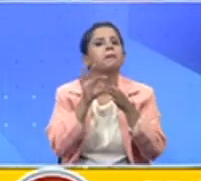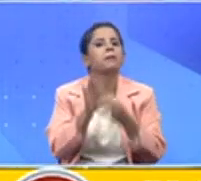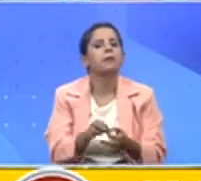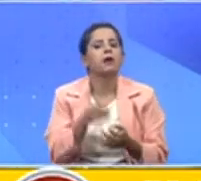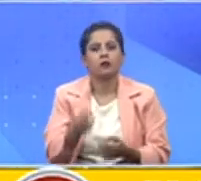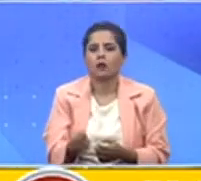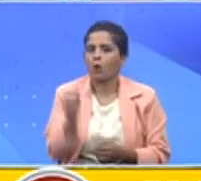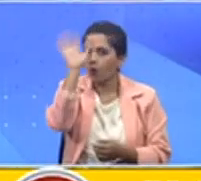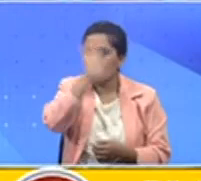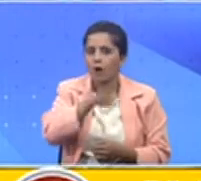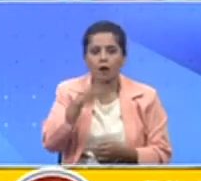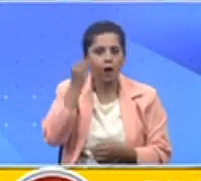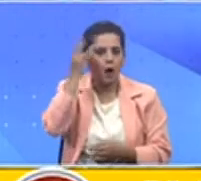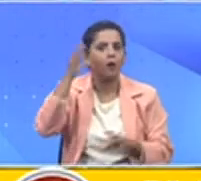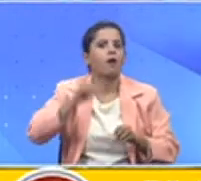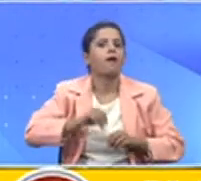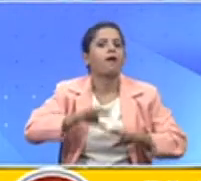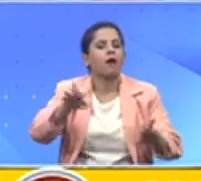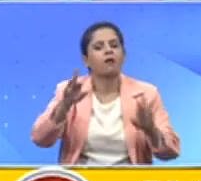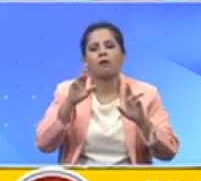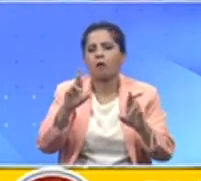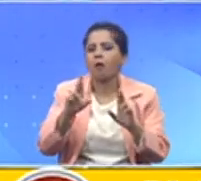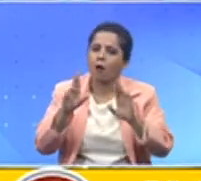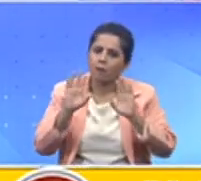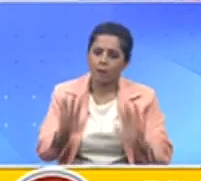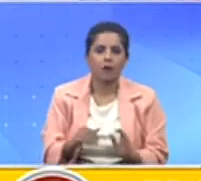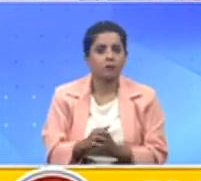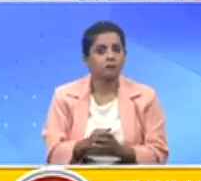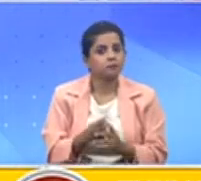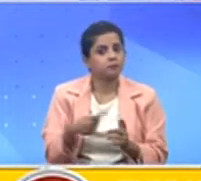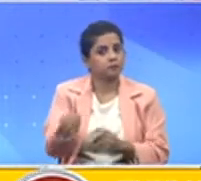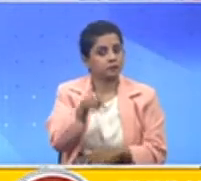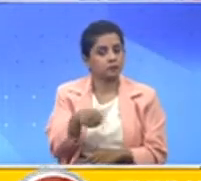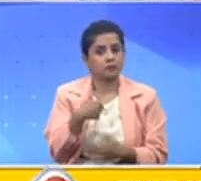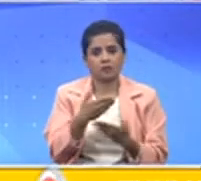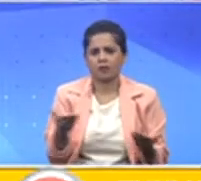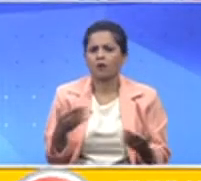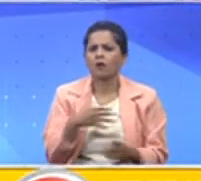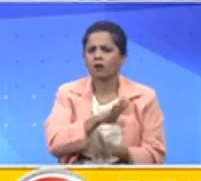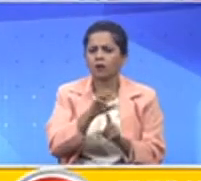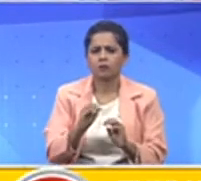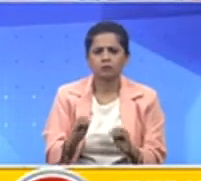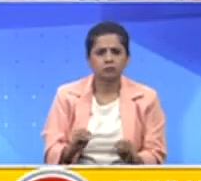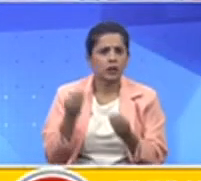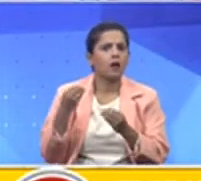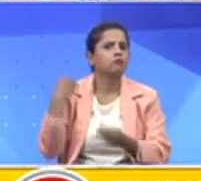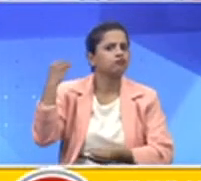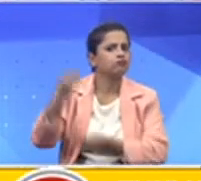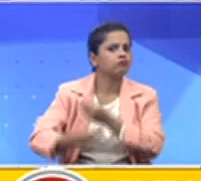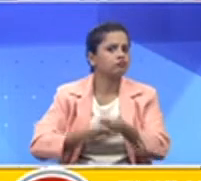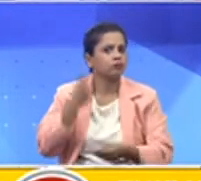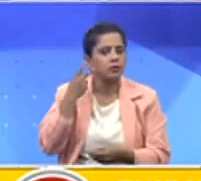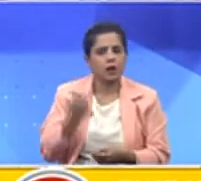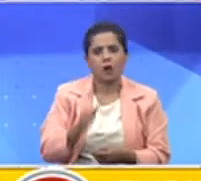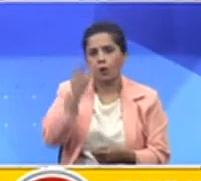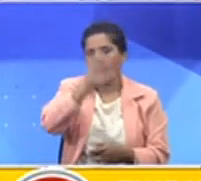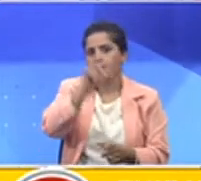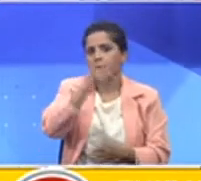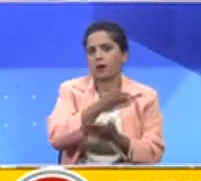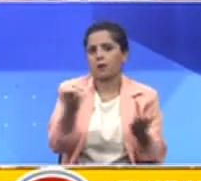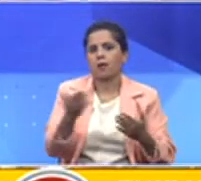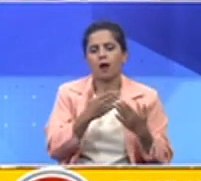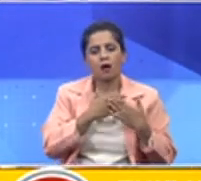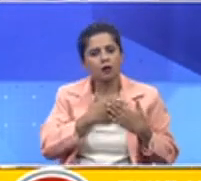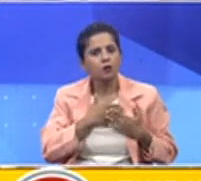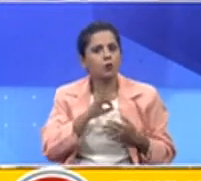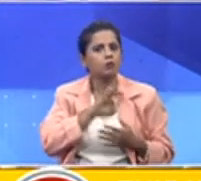देश भर में जागरूत्ता बढ़ेगी, इससे हमारी सम्रुद्य विरासत से देश वास्यों का लगाओ